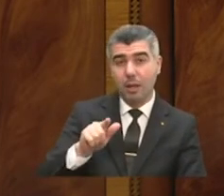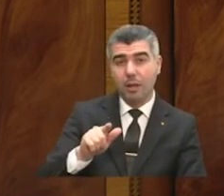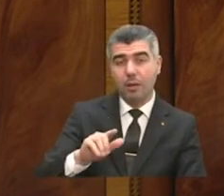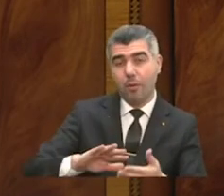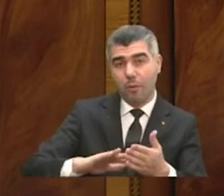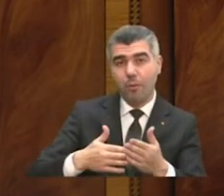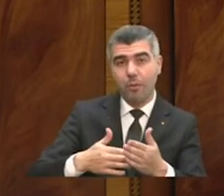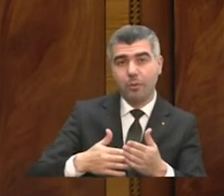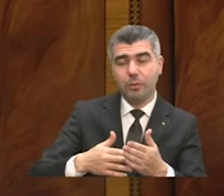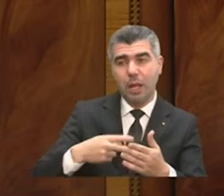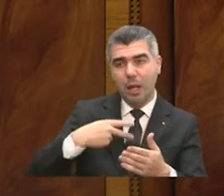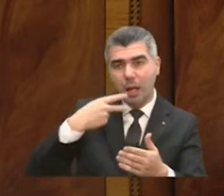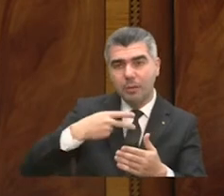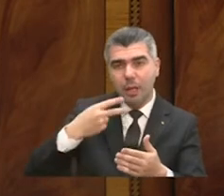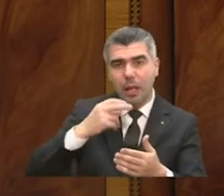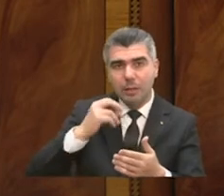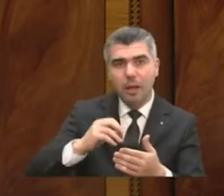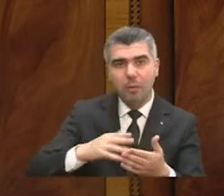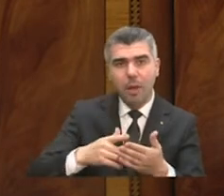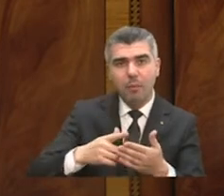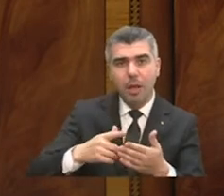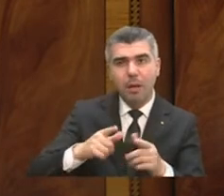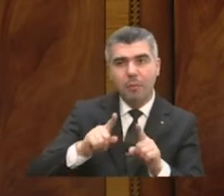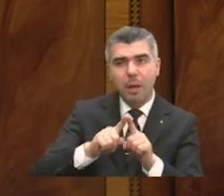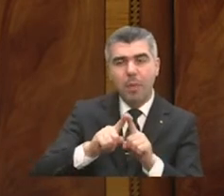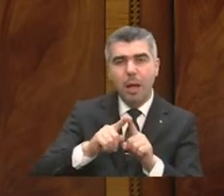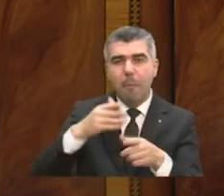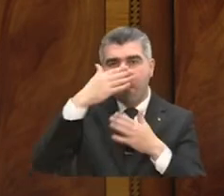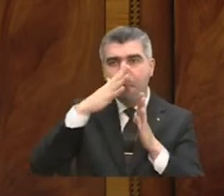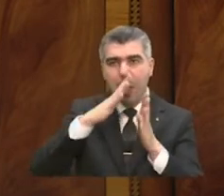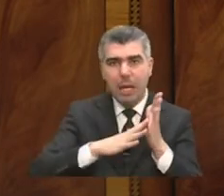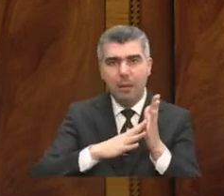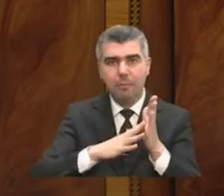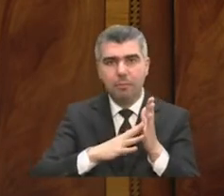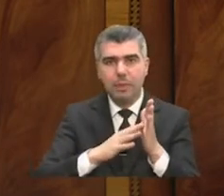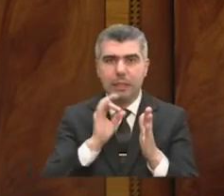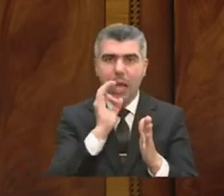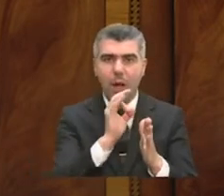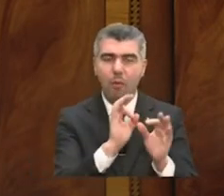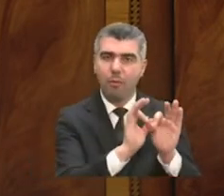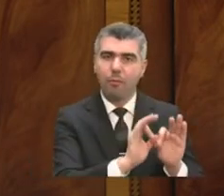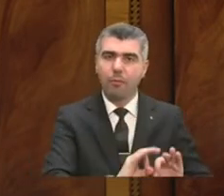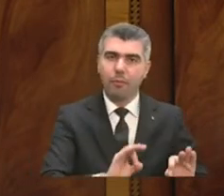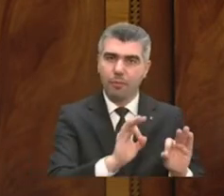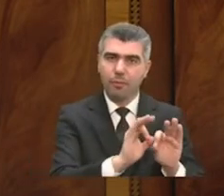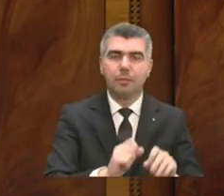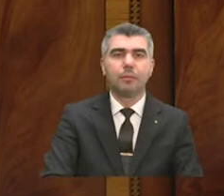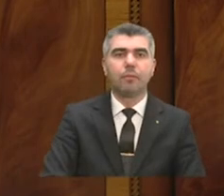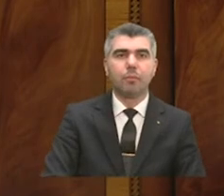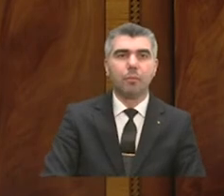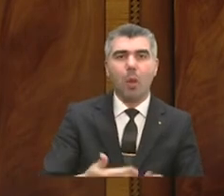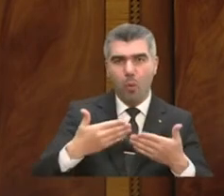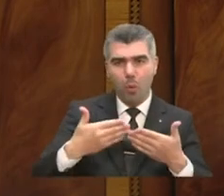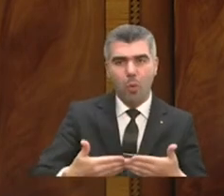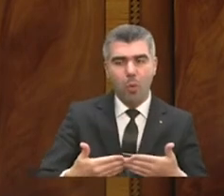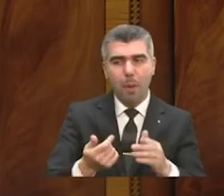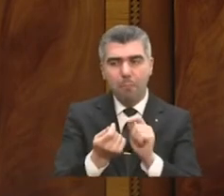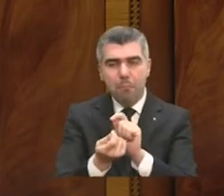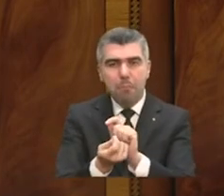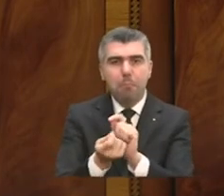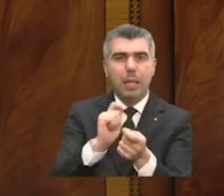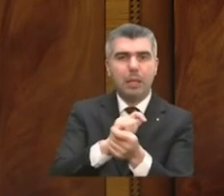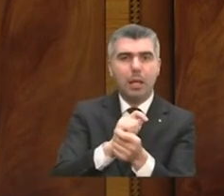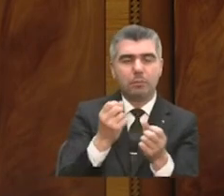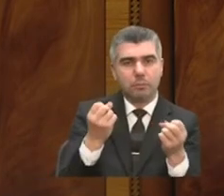de droit et de démocratie. C'est comme si le Parlement européen parle